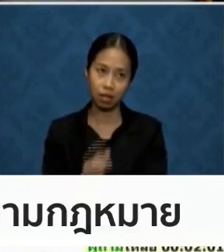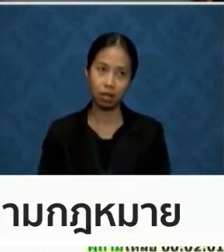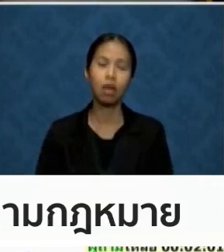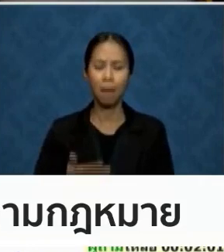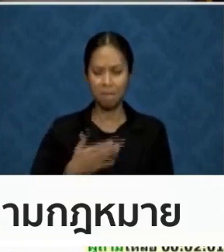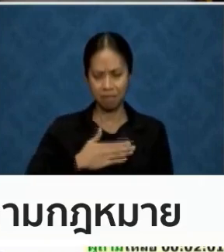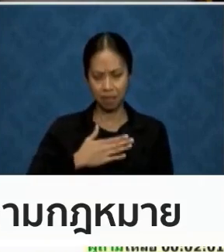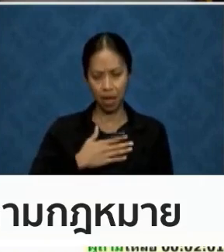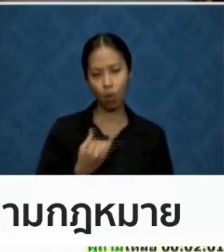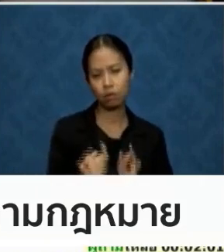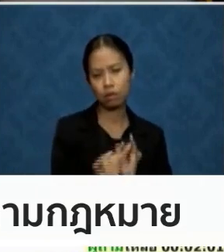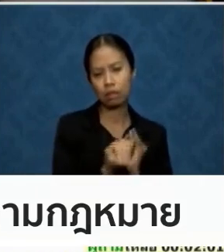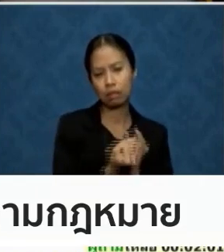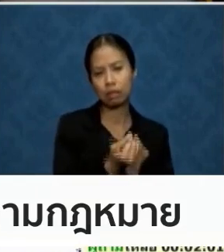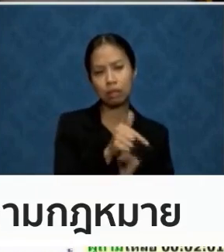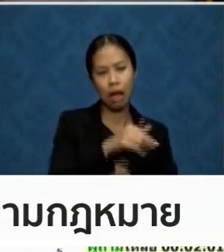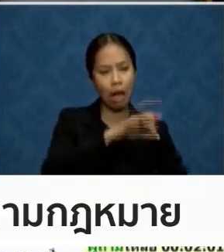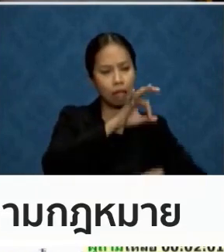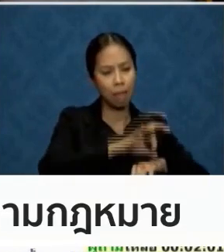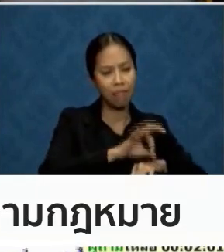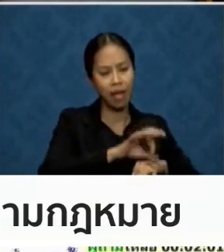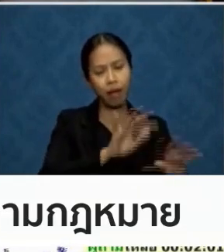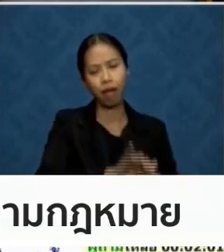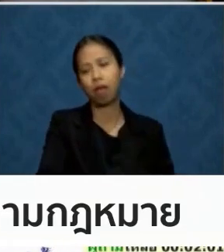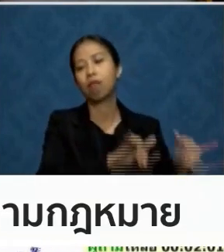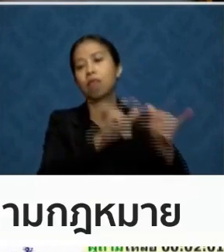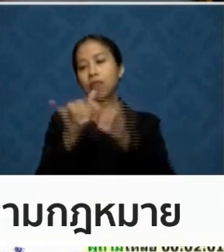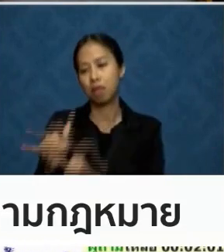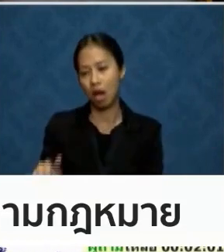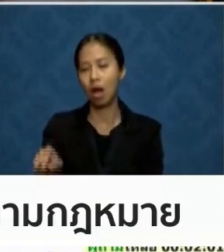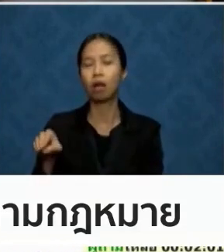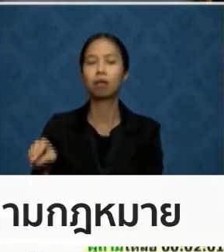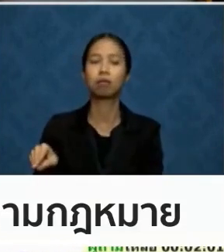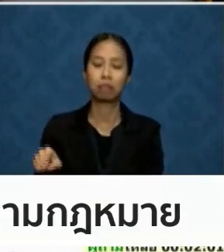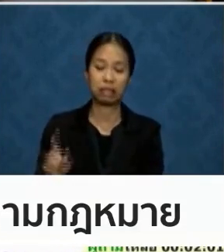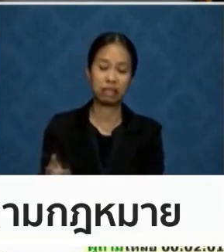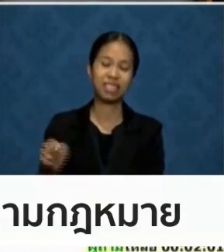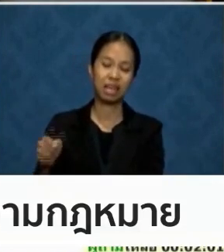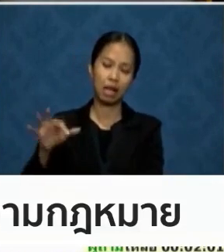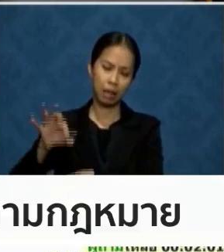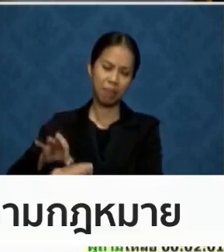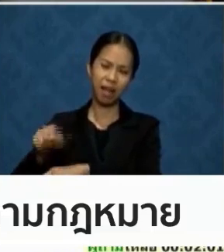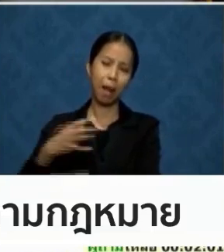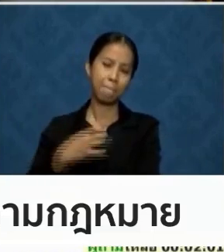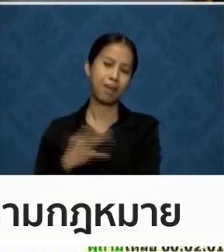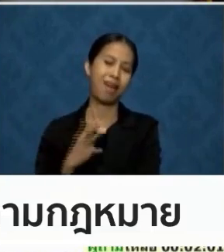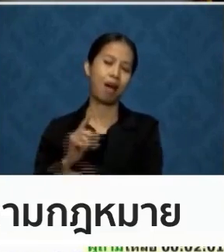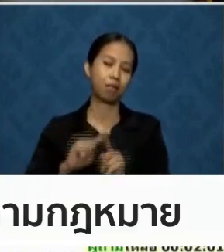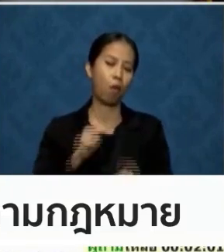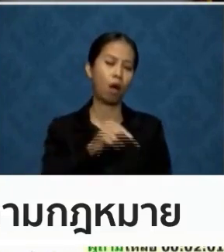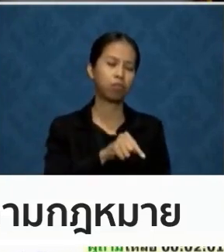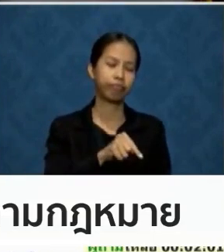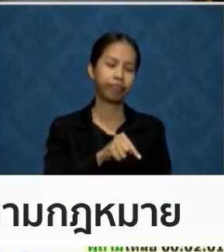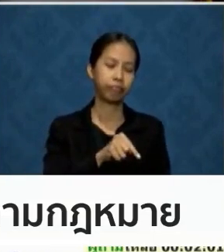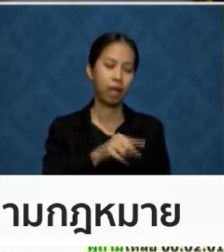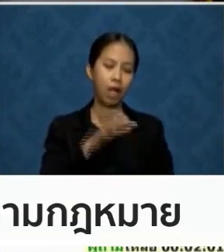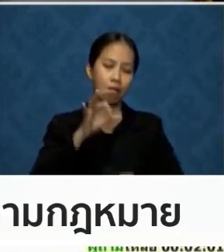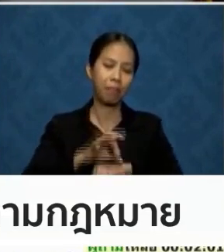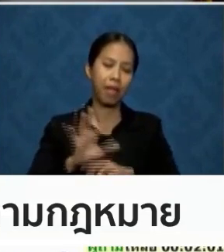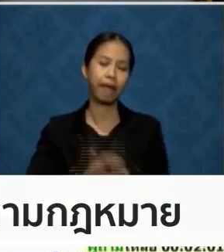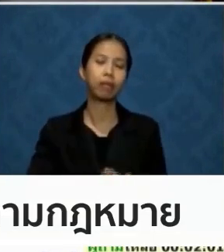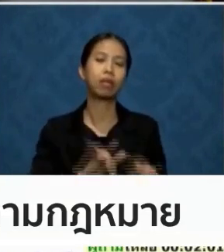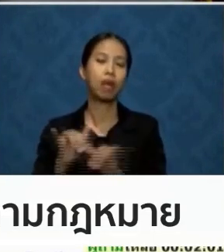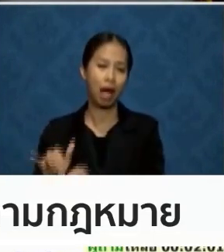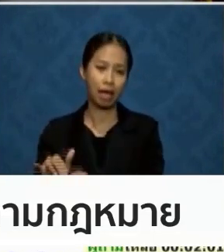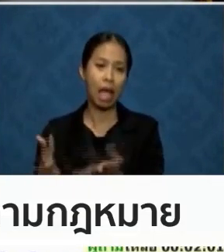นเคยอยู่ก็ถูกโยกย้ายไปในสิ่งที่ตัวเขาไม่ต้องการอันนี้มันเป็นเรื่องของความรู้ความส